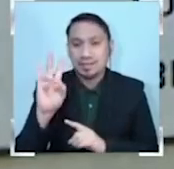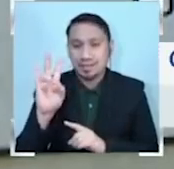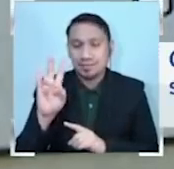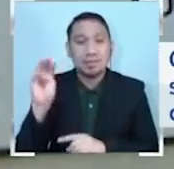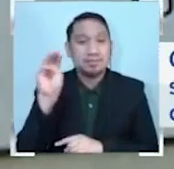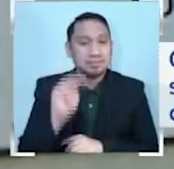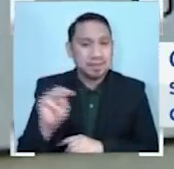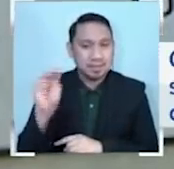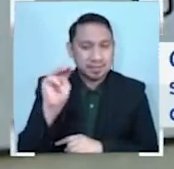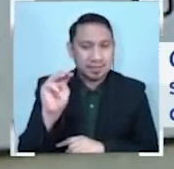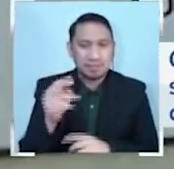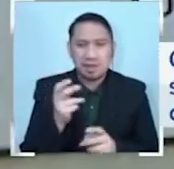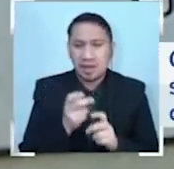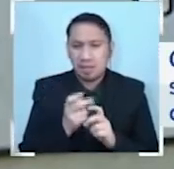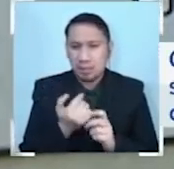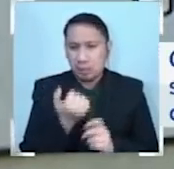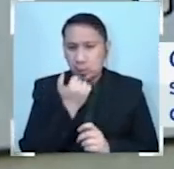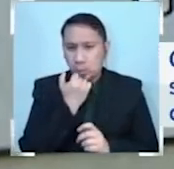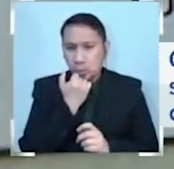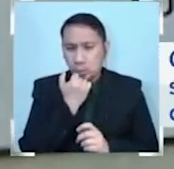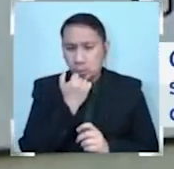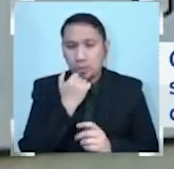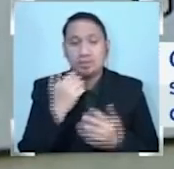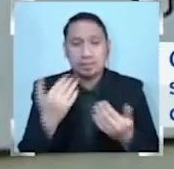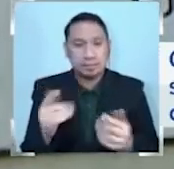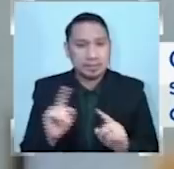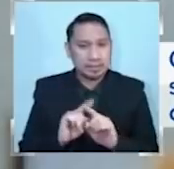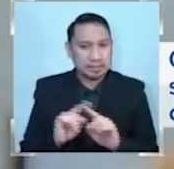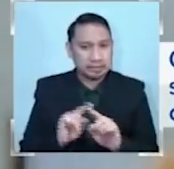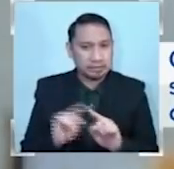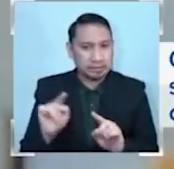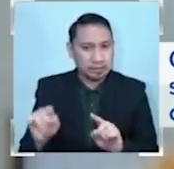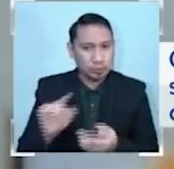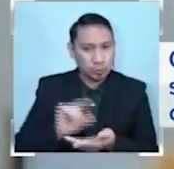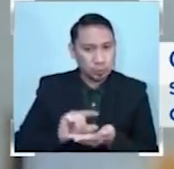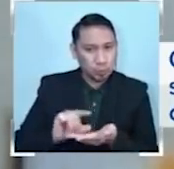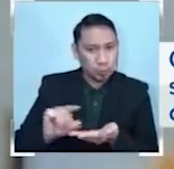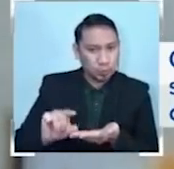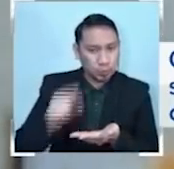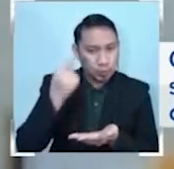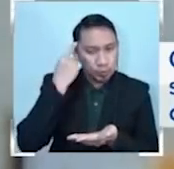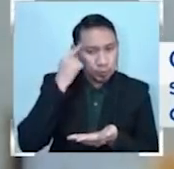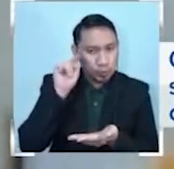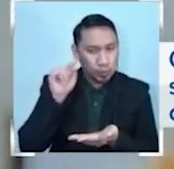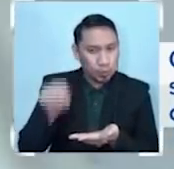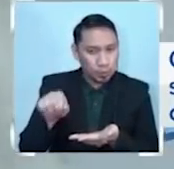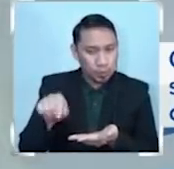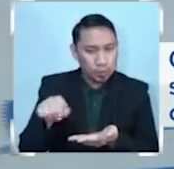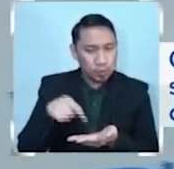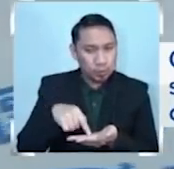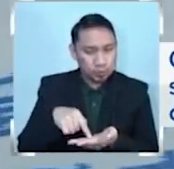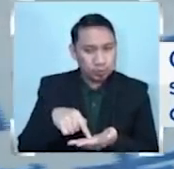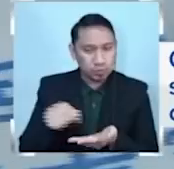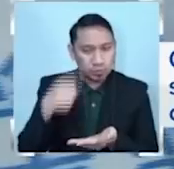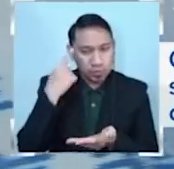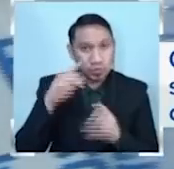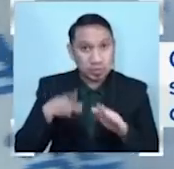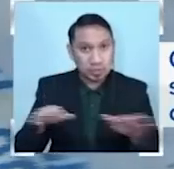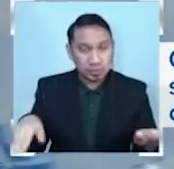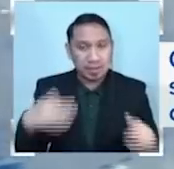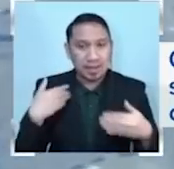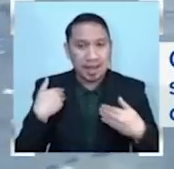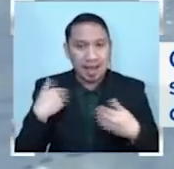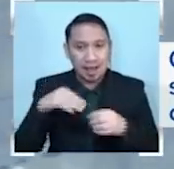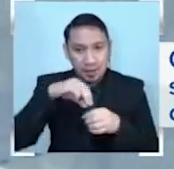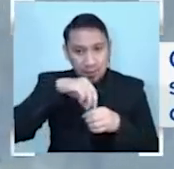raw magkamali, lalo't iba ang formulation ng bakuna sa mga bata na orange ang takip sa vial kumpara sa mga ginagamit sa